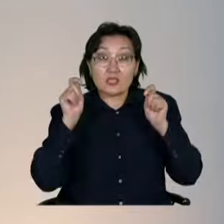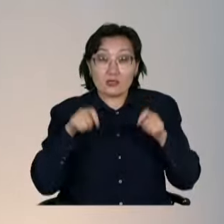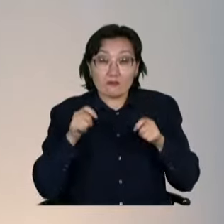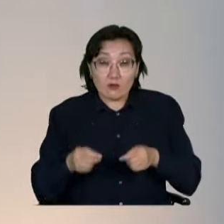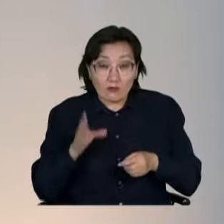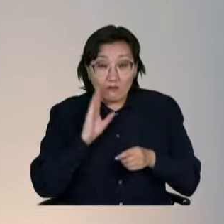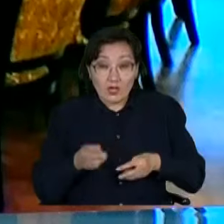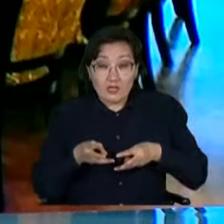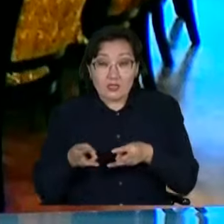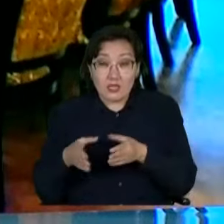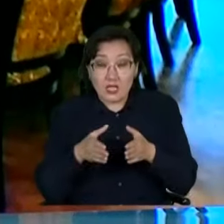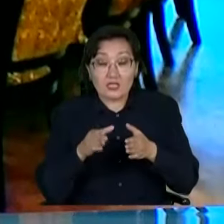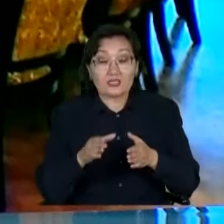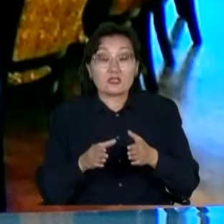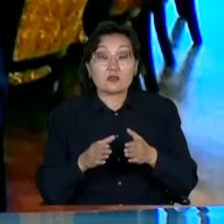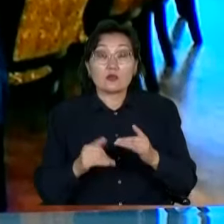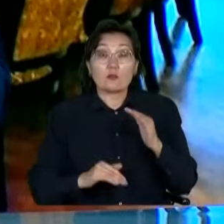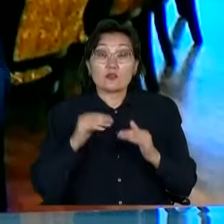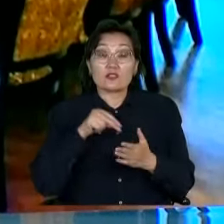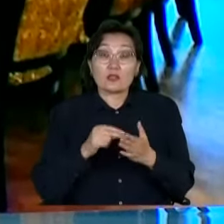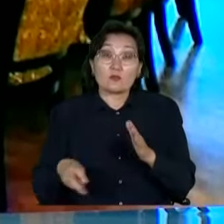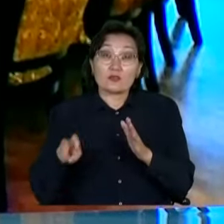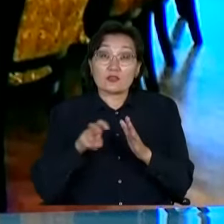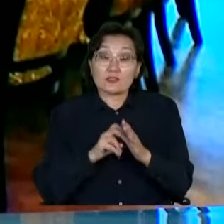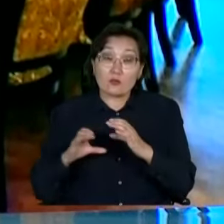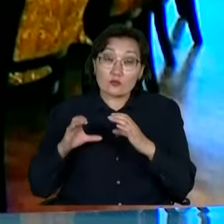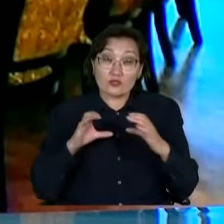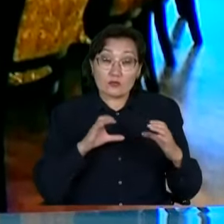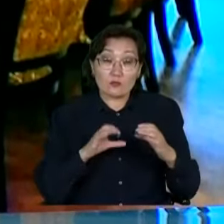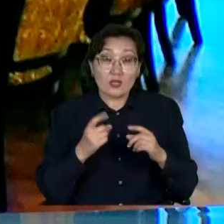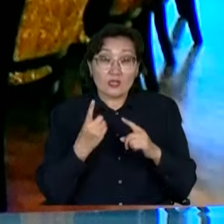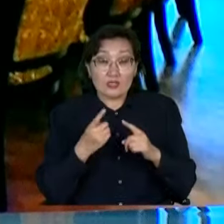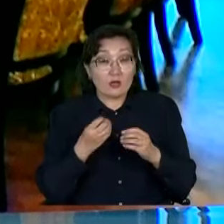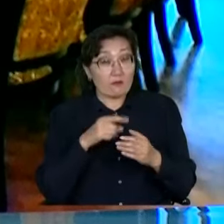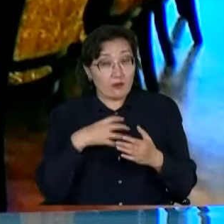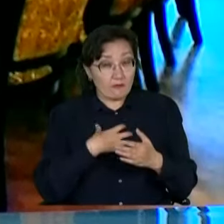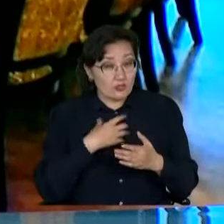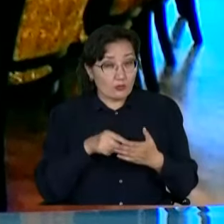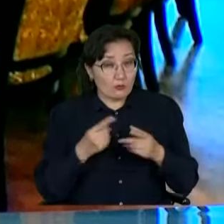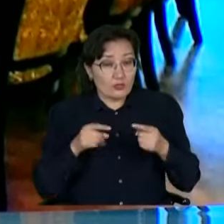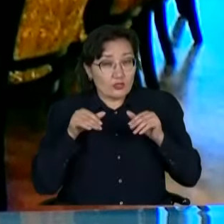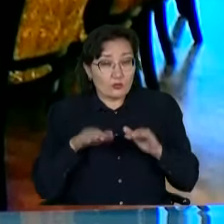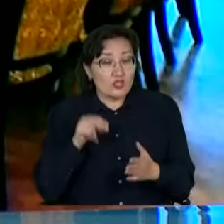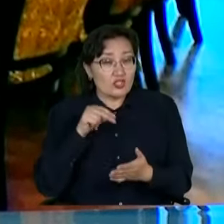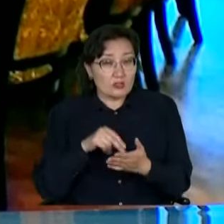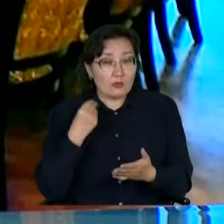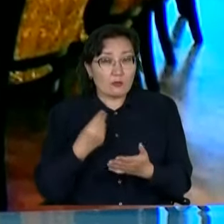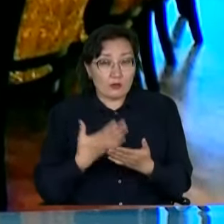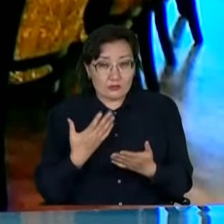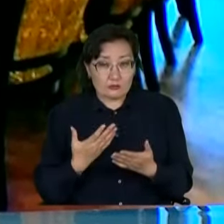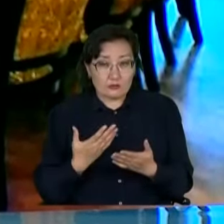канализацию. Uh-huh. Что очень актуально. Безусловно. Повышение тарифа на проезд в общественном транспорте – это еще один важный вопрос. Вот скажите, почему решили цену поднять